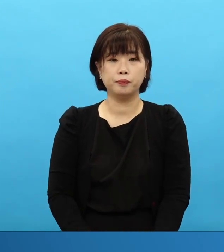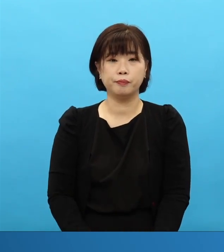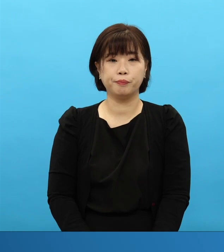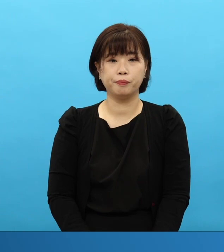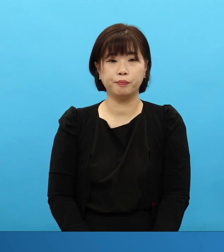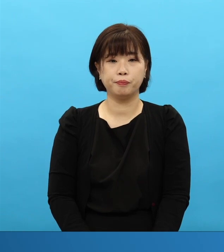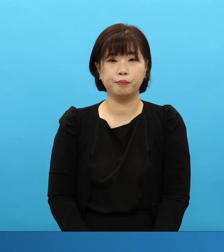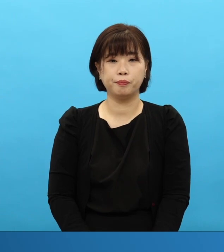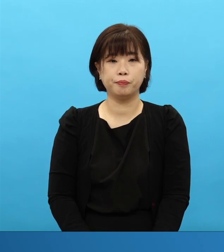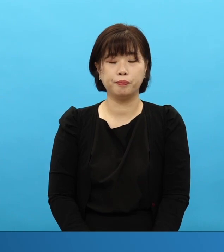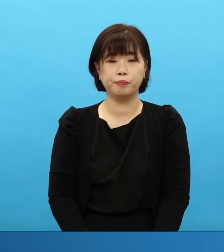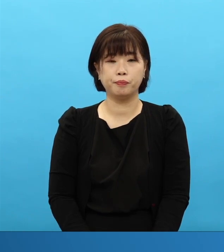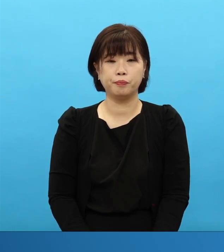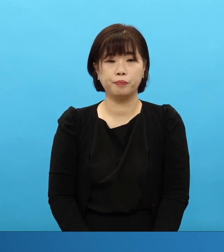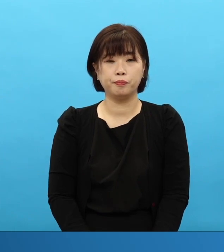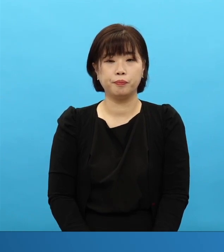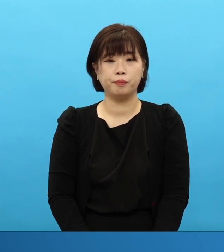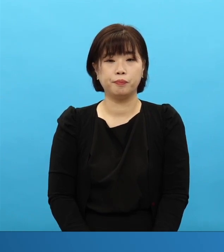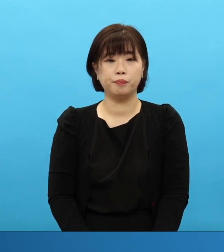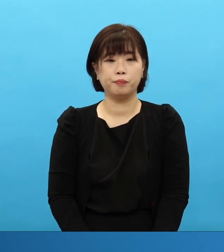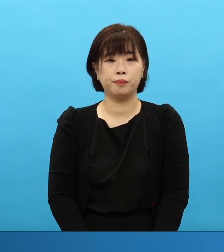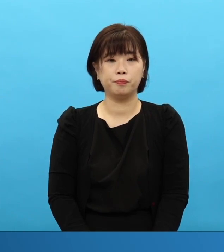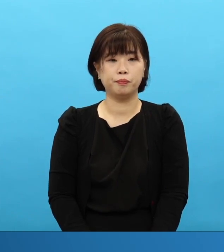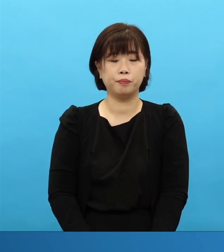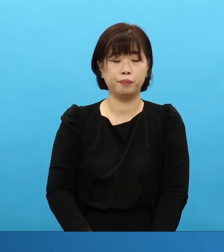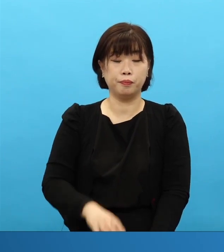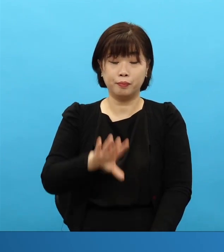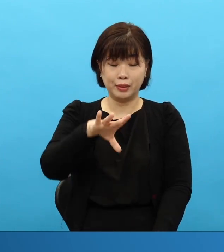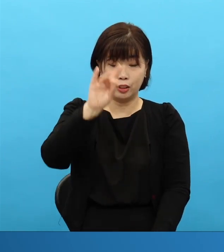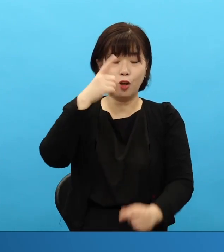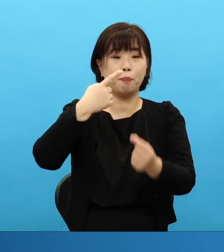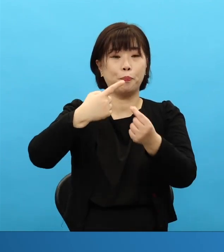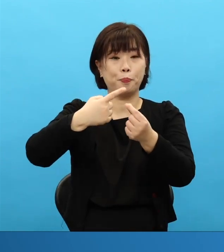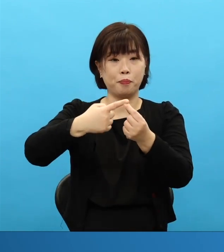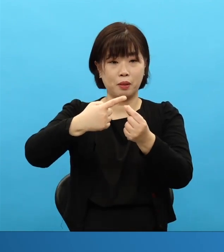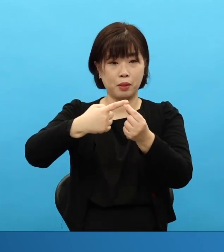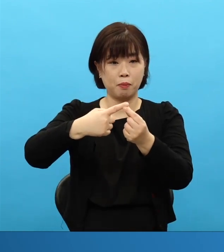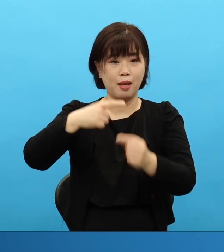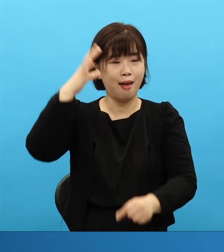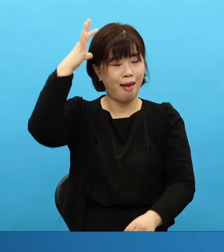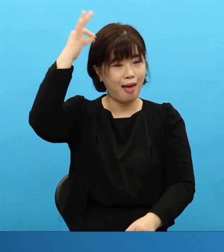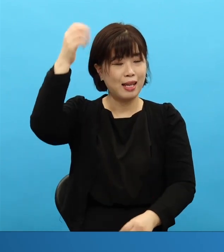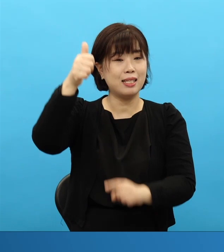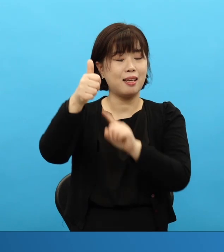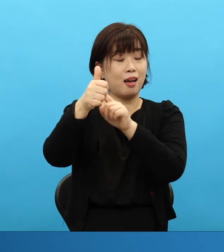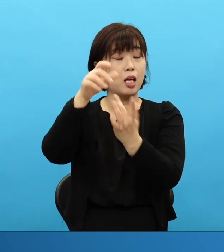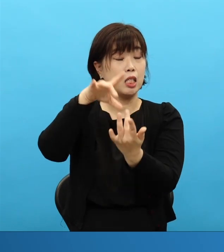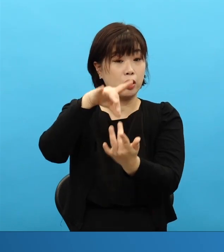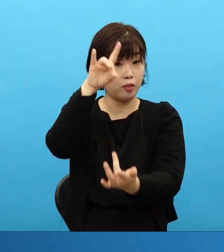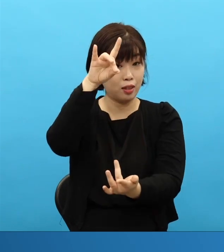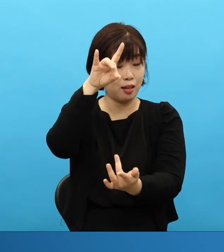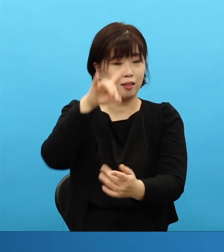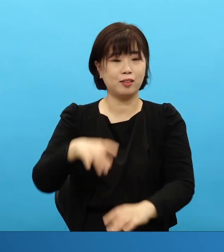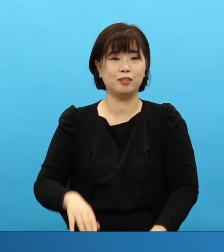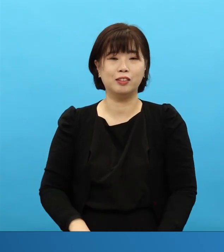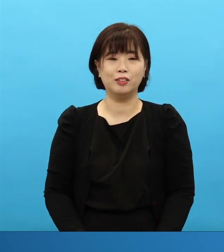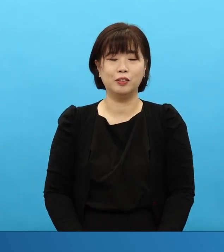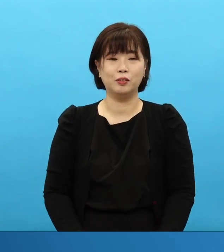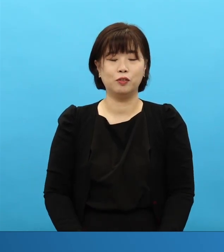선택입니다. It is Elijah's choice. 이걸 선택을 한 겁니다. He made that 이 속에 choice 있으니까. because he's within this. 그